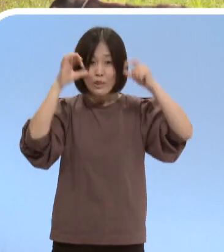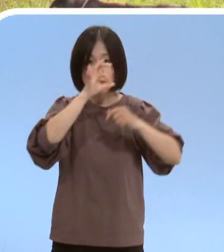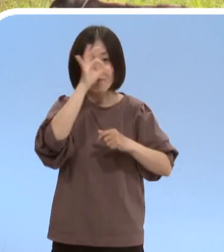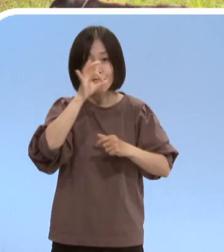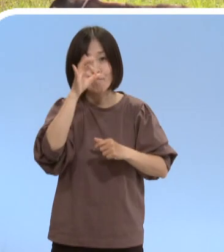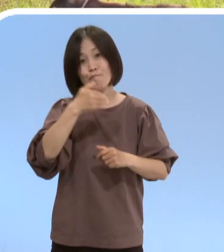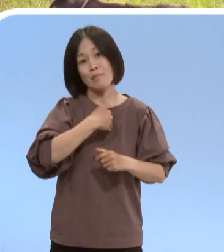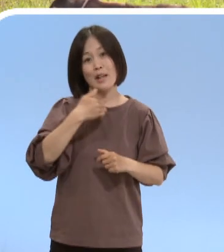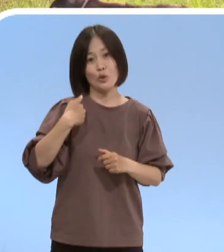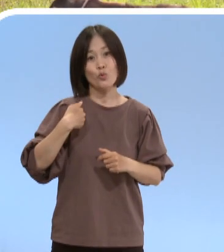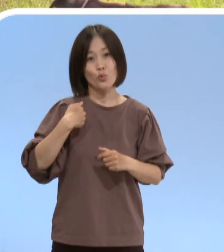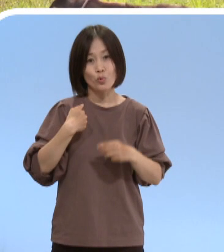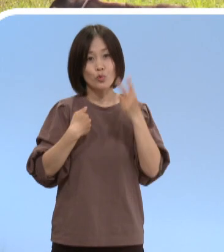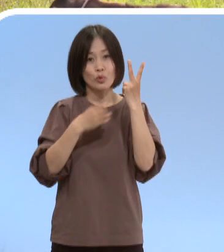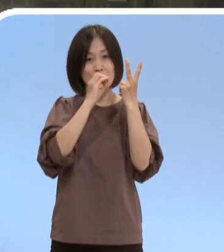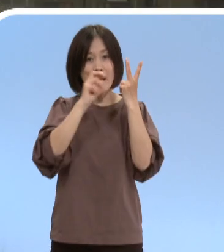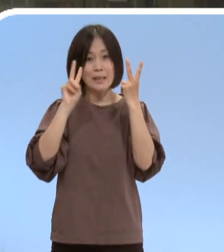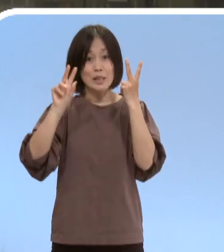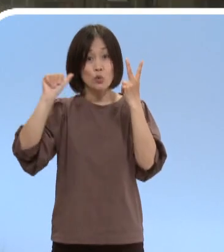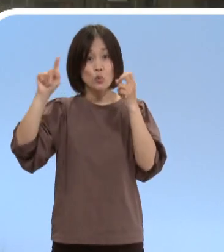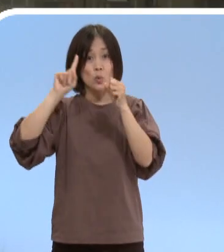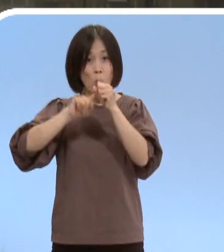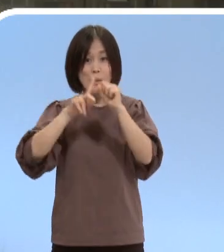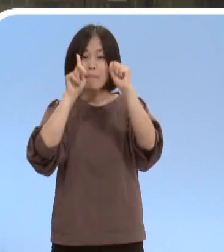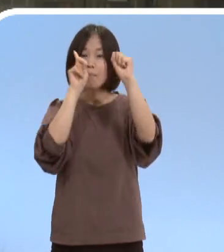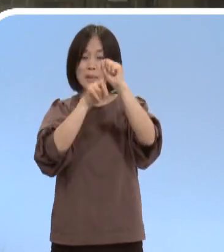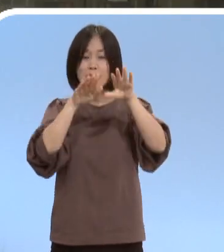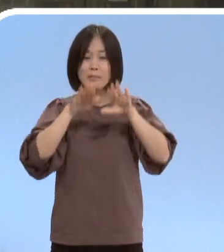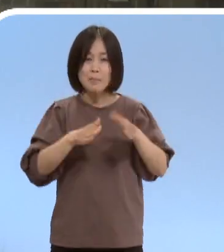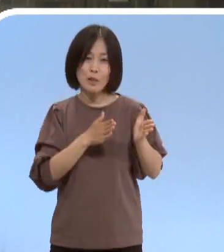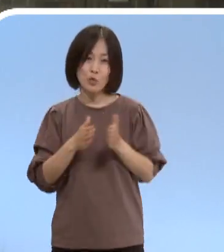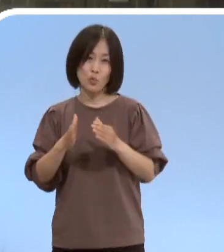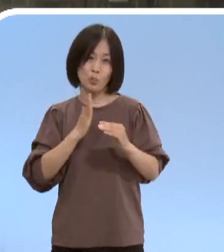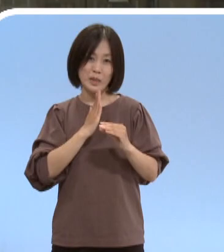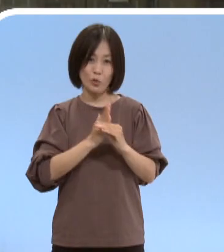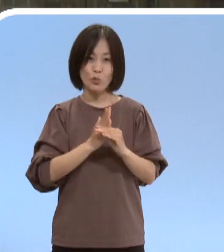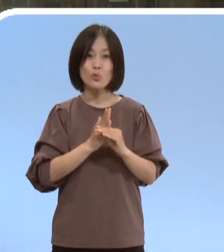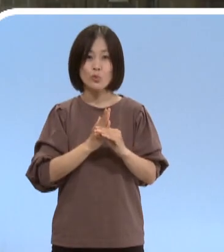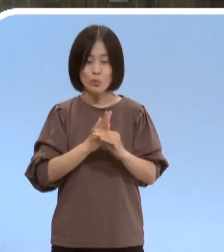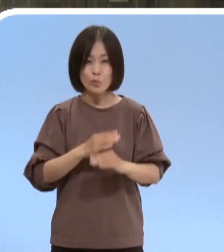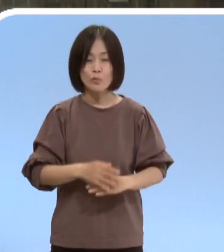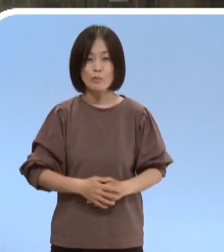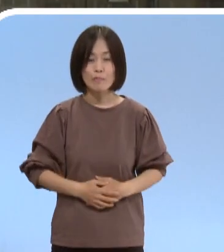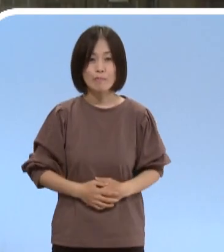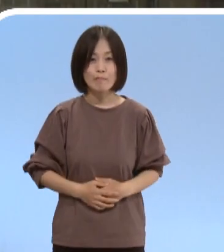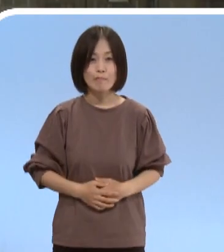の見学もできるそうで、2025年に向けて受け入れ準備中です。